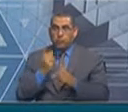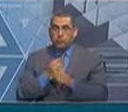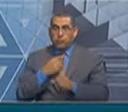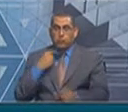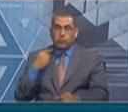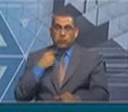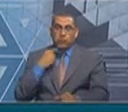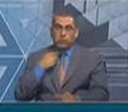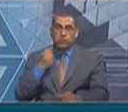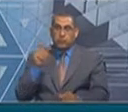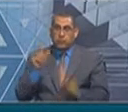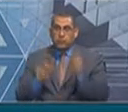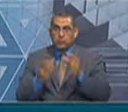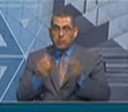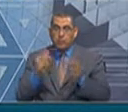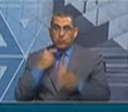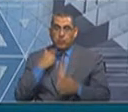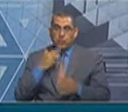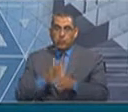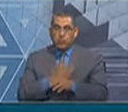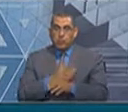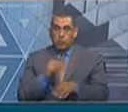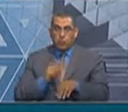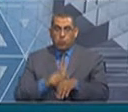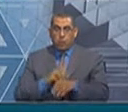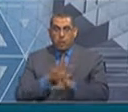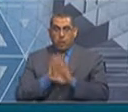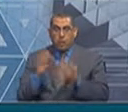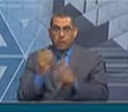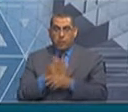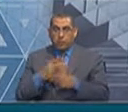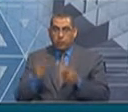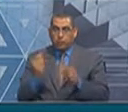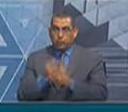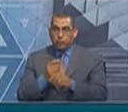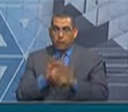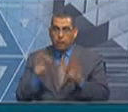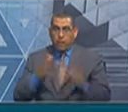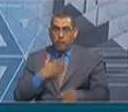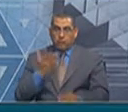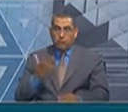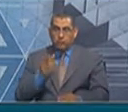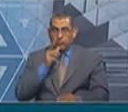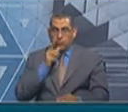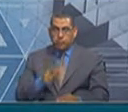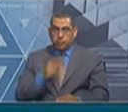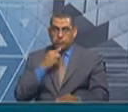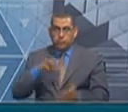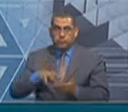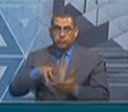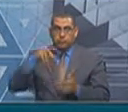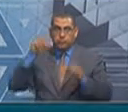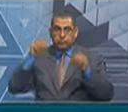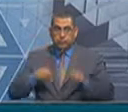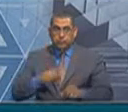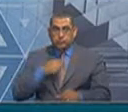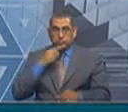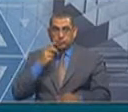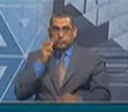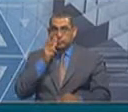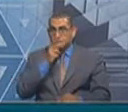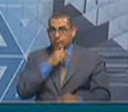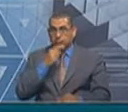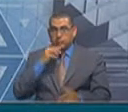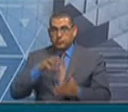عانى المواطنون كثيرا، وحان الوقت لإعادة فتح البلاد بالكامل. ضريح تاج محل الرخامي في مدينة